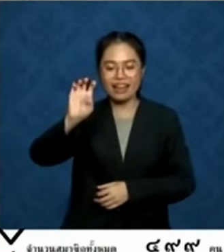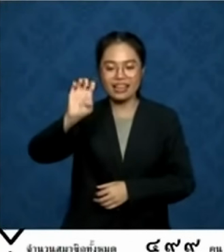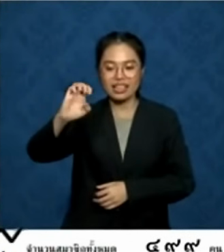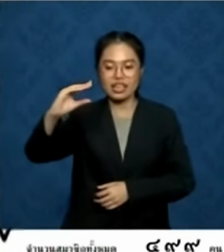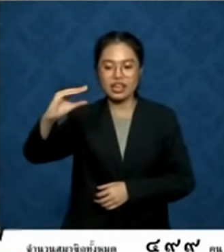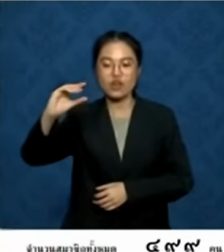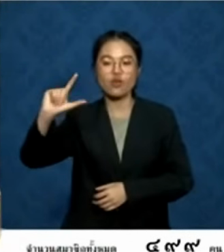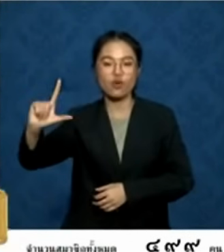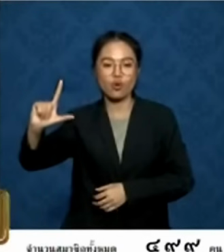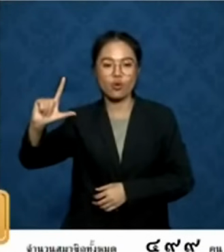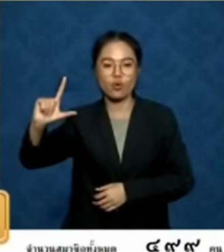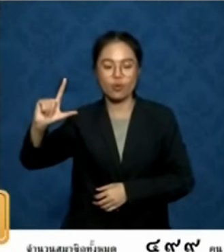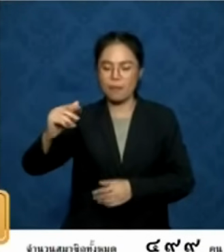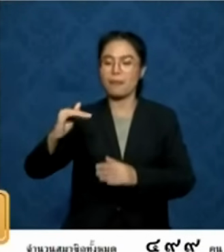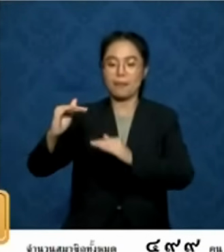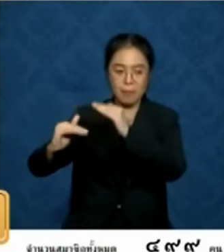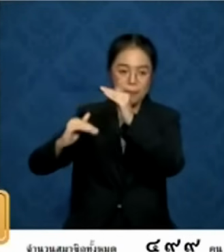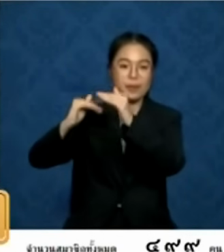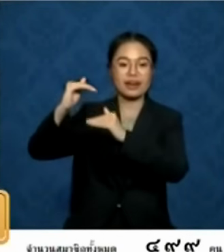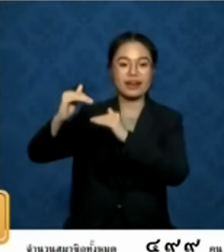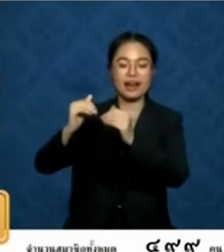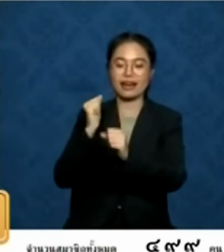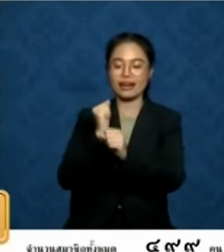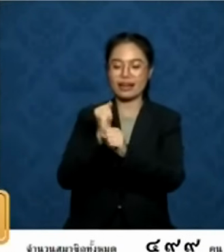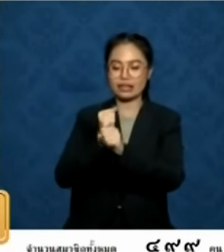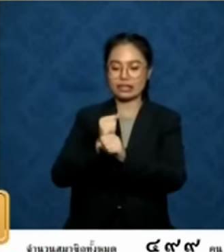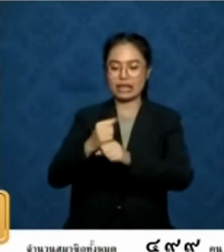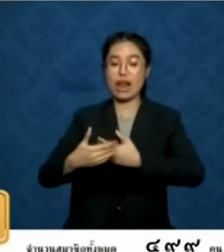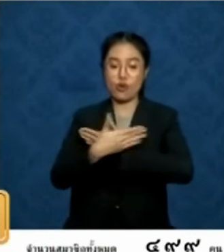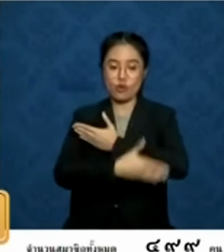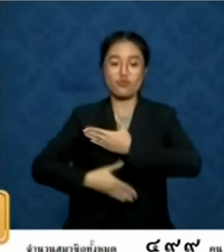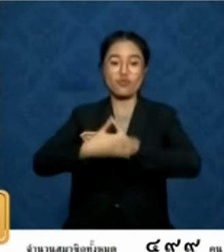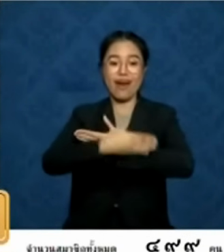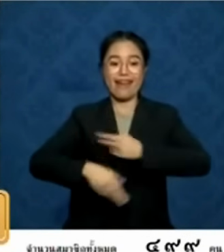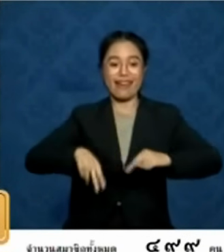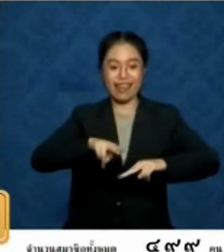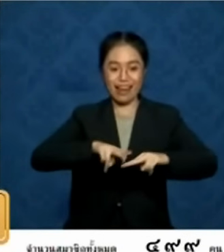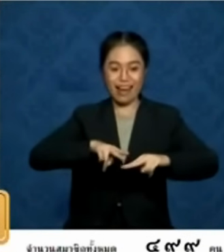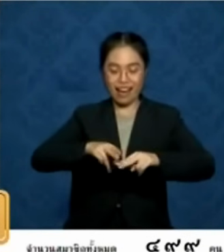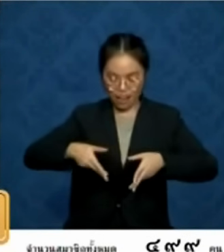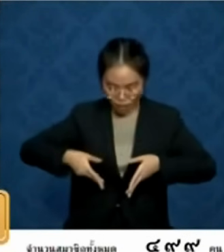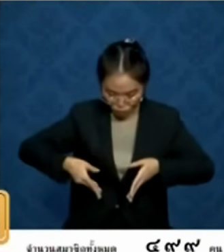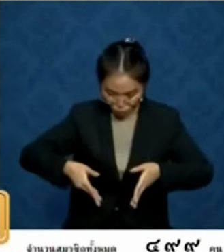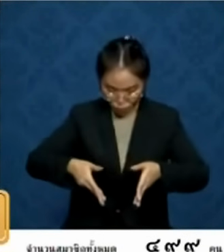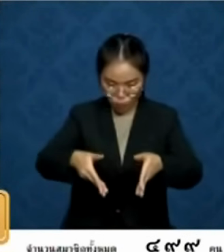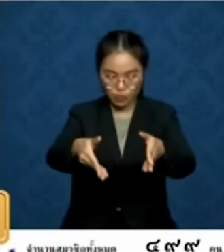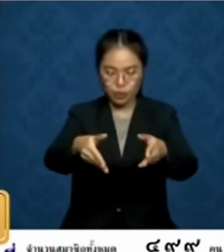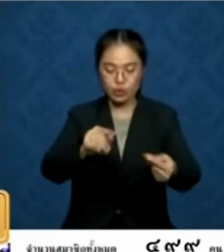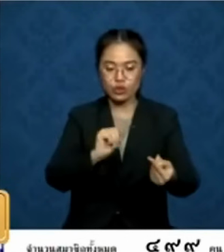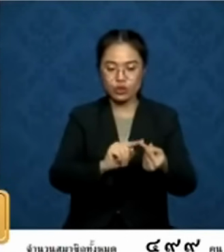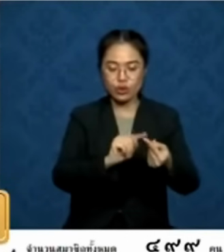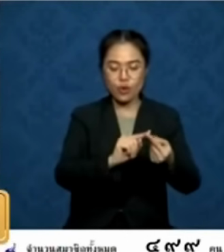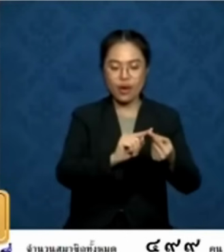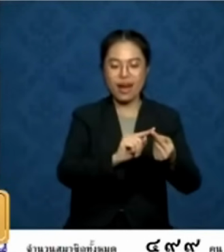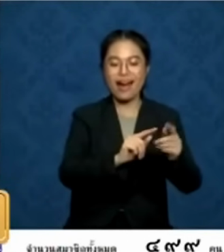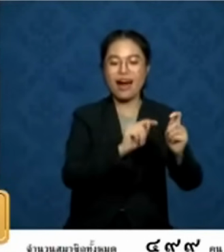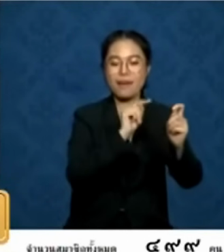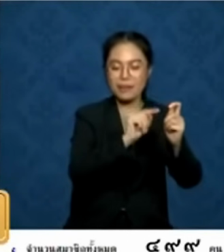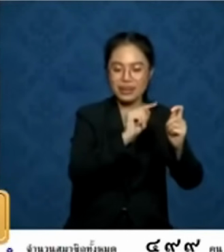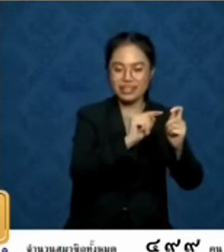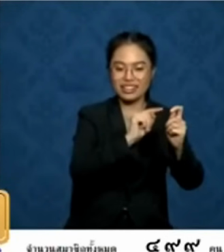าโครงสร้างพื้นฐานเพื่อส่งเสริมการขนส่งทางรางสายเด่นชัยเชียงรายเชียง